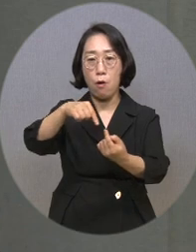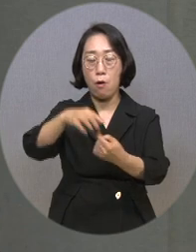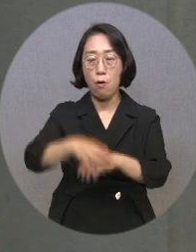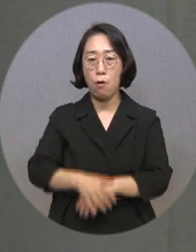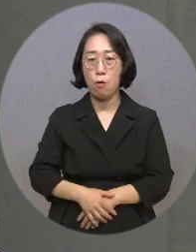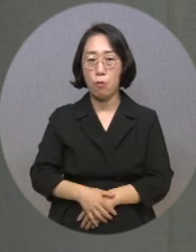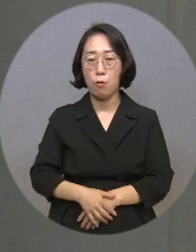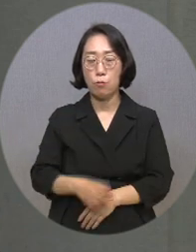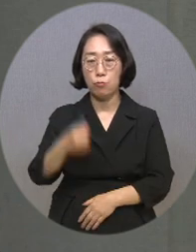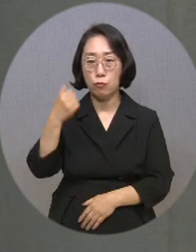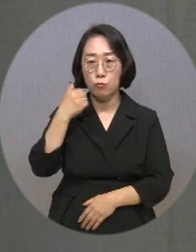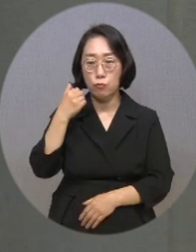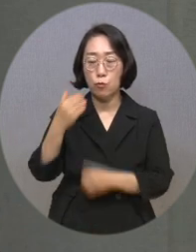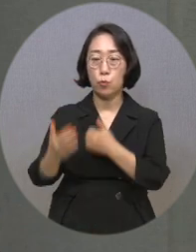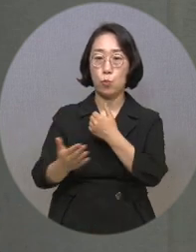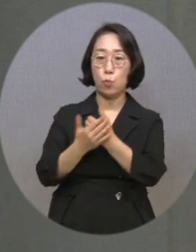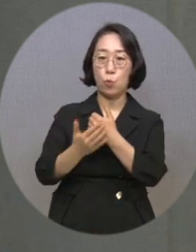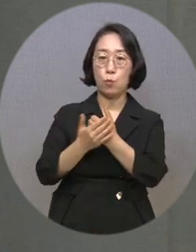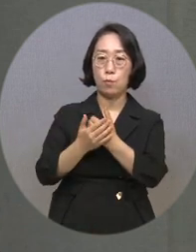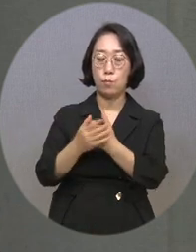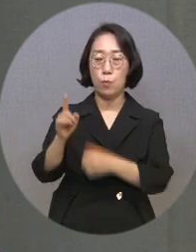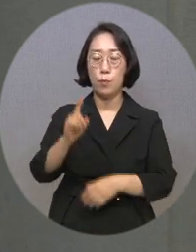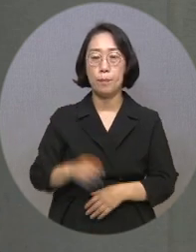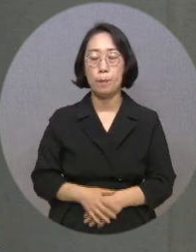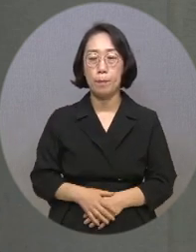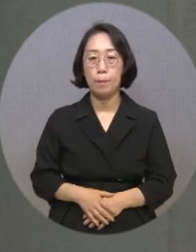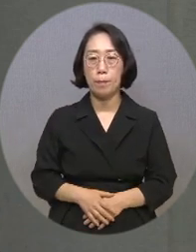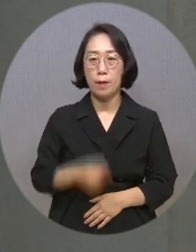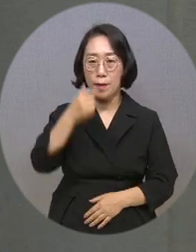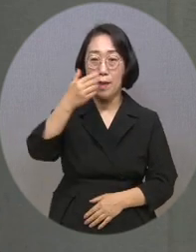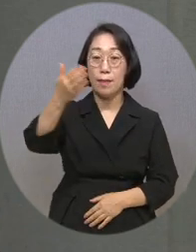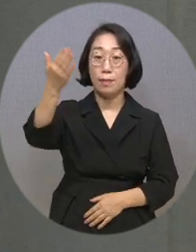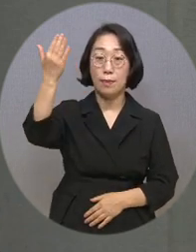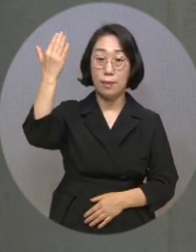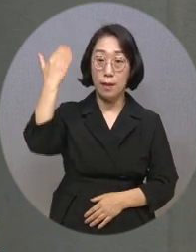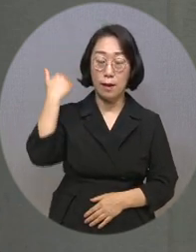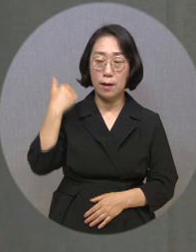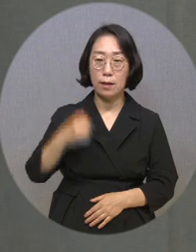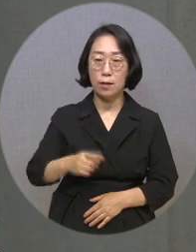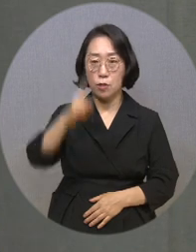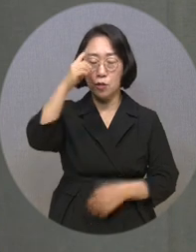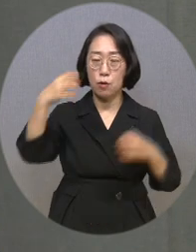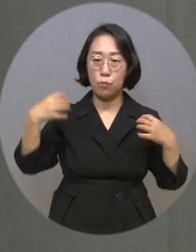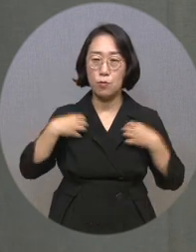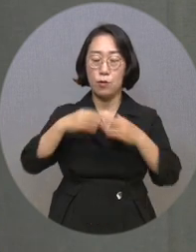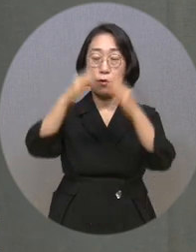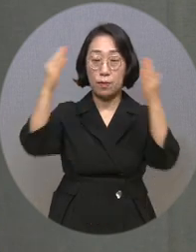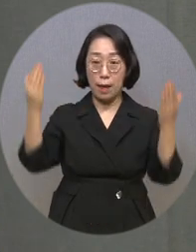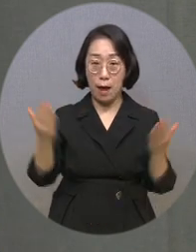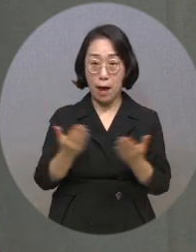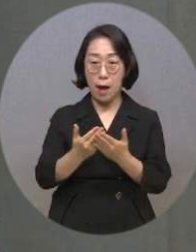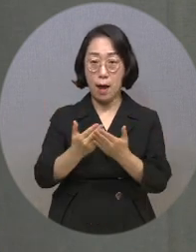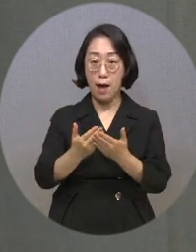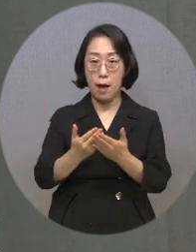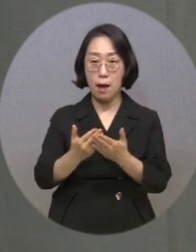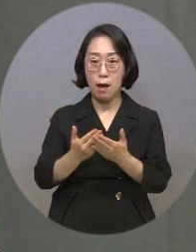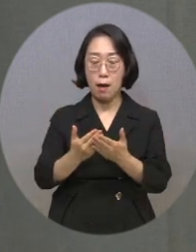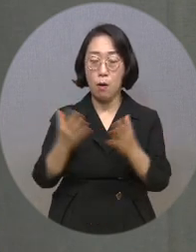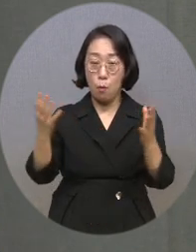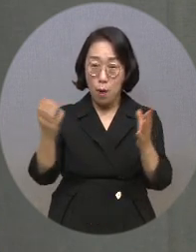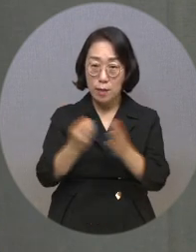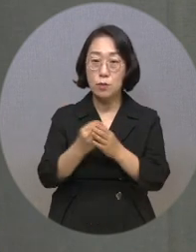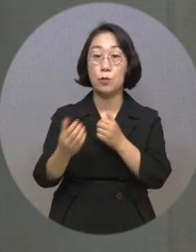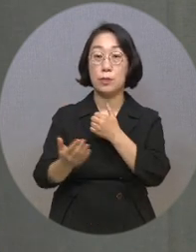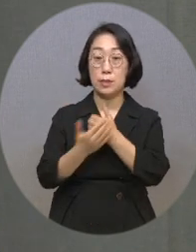어느 쪽에서 지원을 받죠? 이게 예전에는 이제 정부에서 다 지원을 해줬었어요. 100%를. 네. 근데